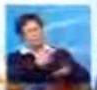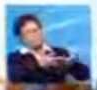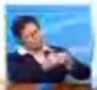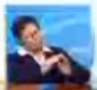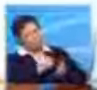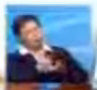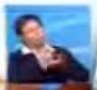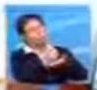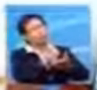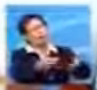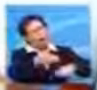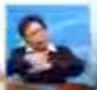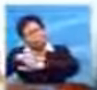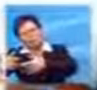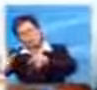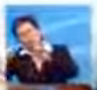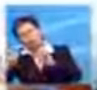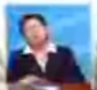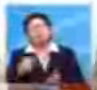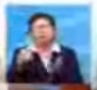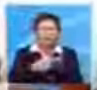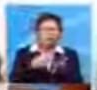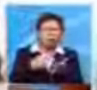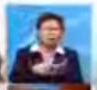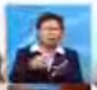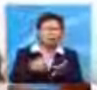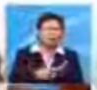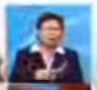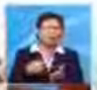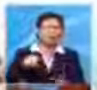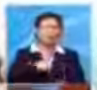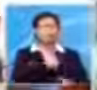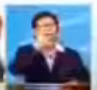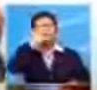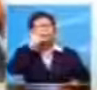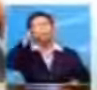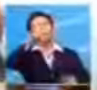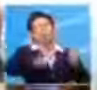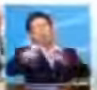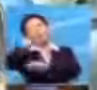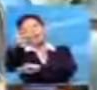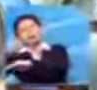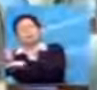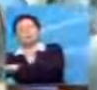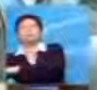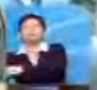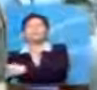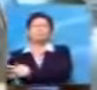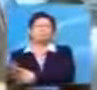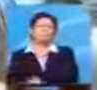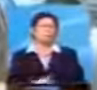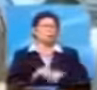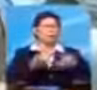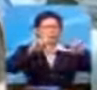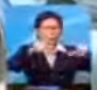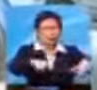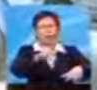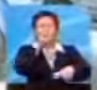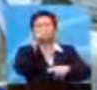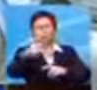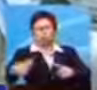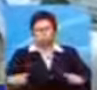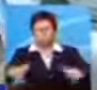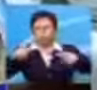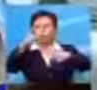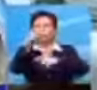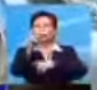hantarlah dengan cepat kan kadang lorong lain kami telefon lorong lain yang Hantar saya minta Letakkan tong air setiap dua